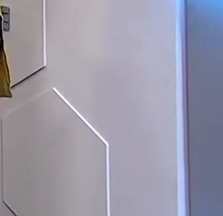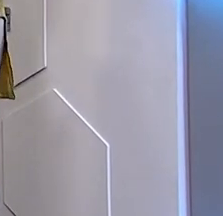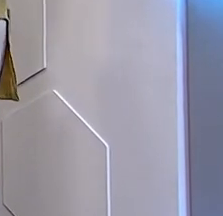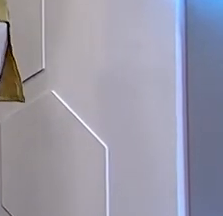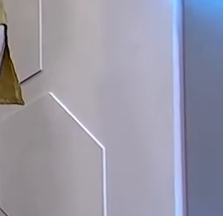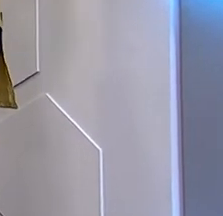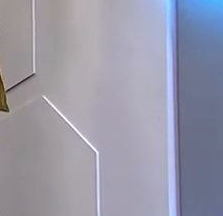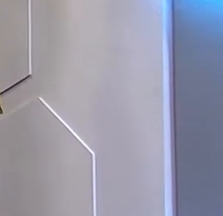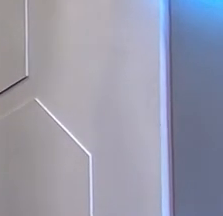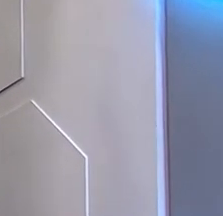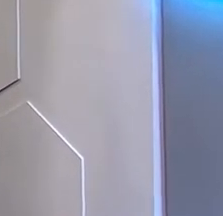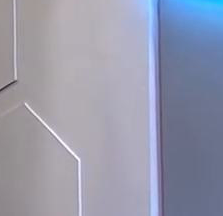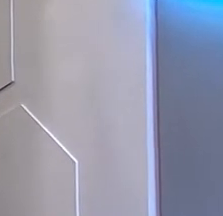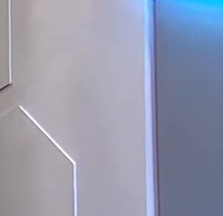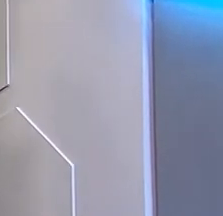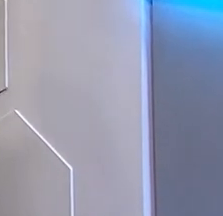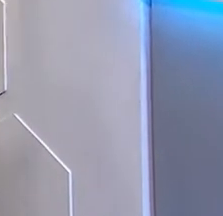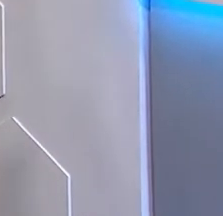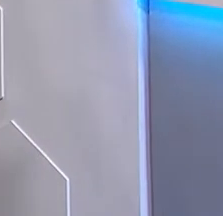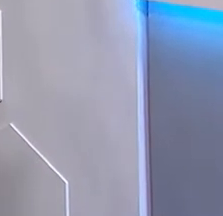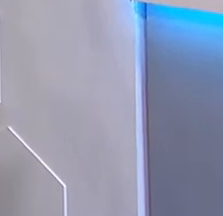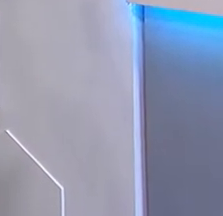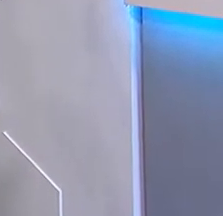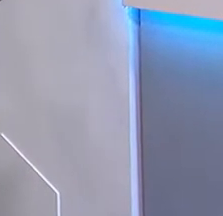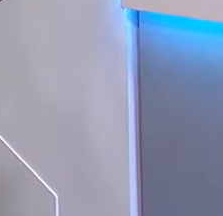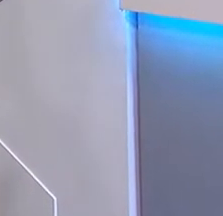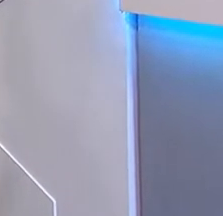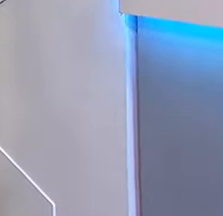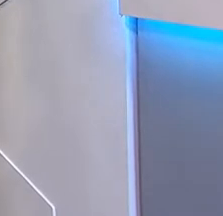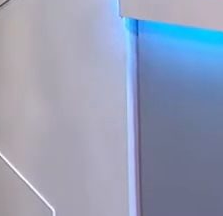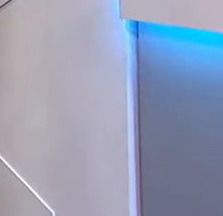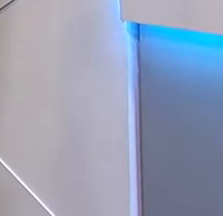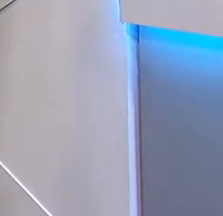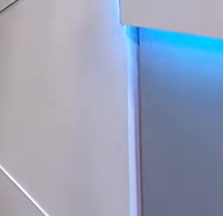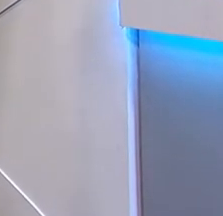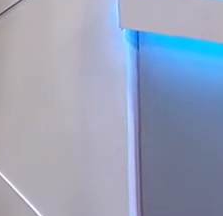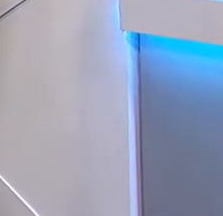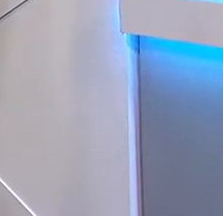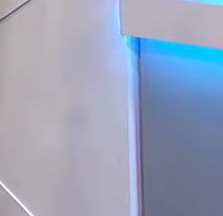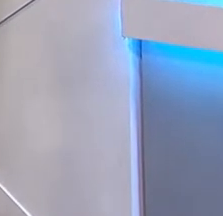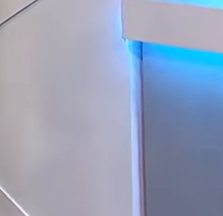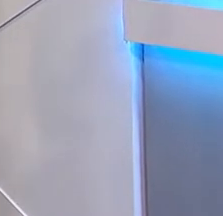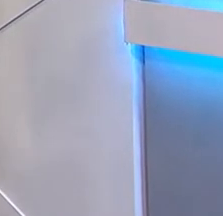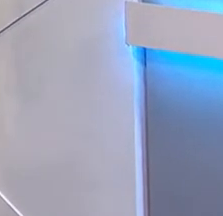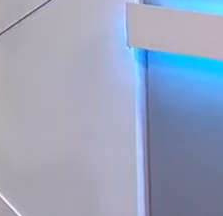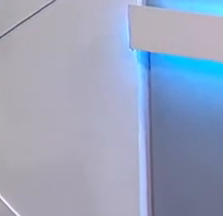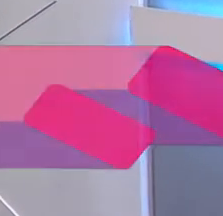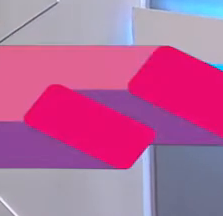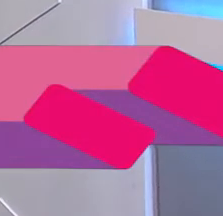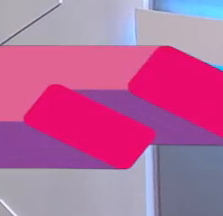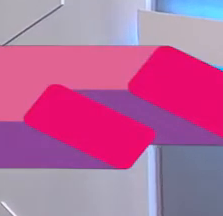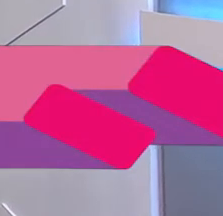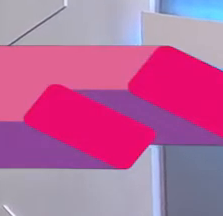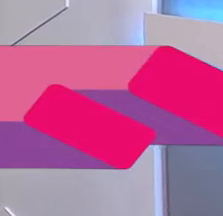Assalamualaikum, salam sejahtera. Bertemu kembali dalam Didik TV KPM. Anda bersama saya, Hazrina Kasim. Pastinya untuk